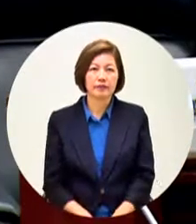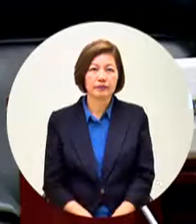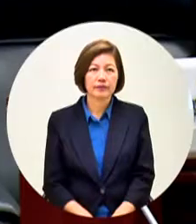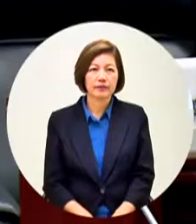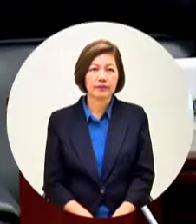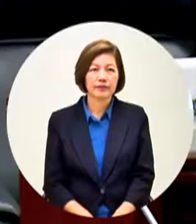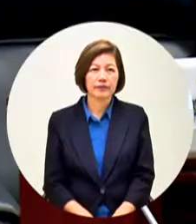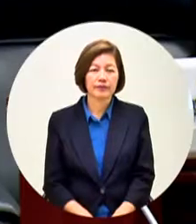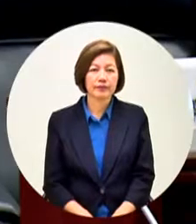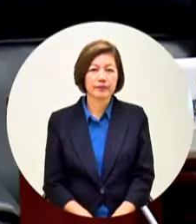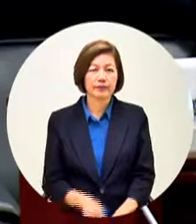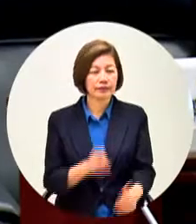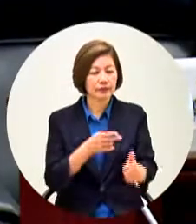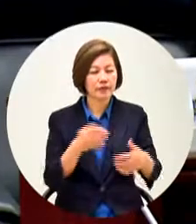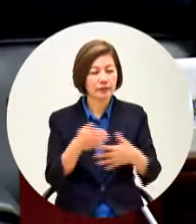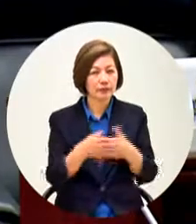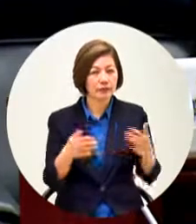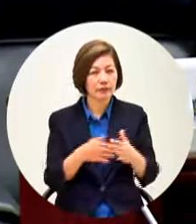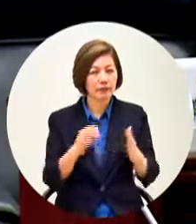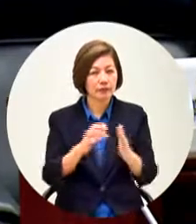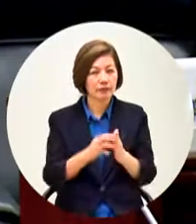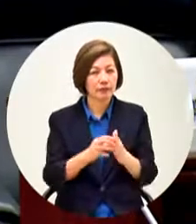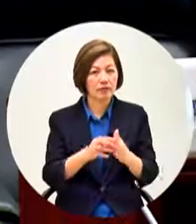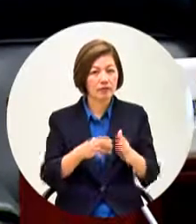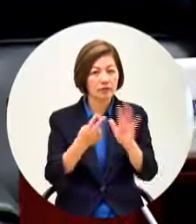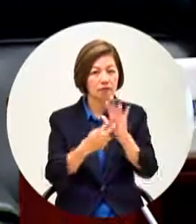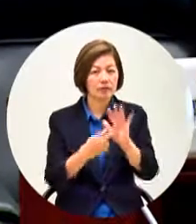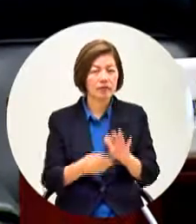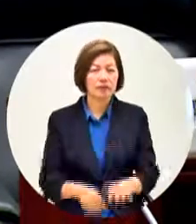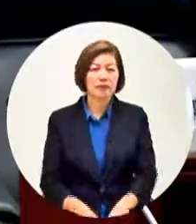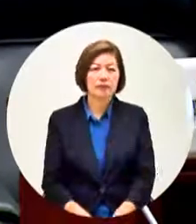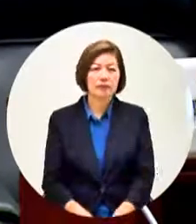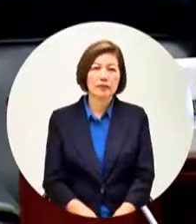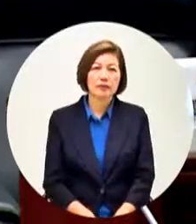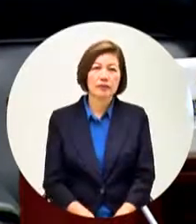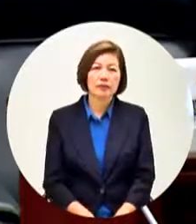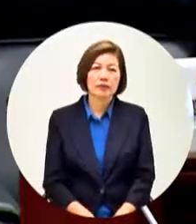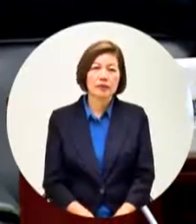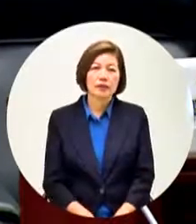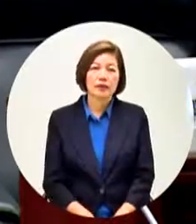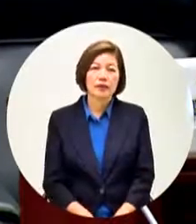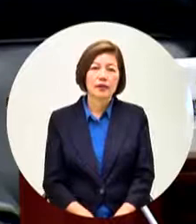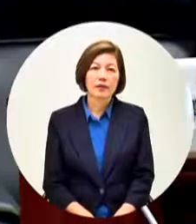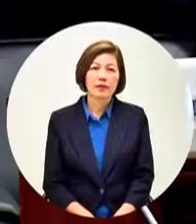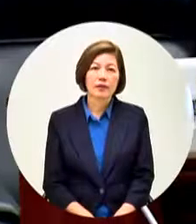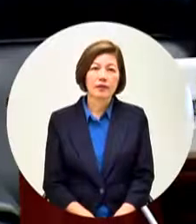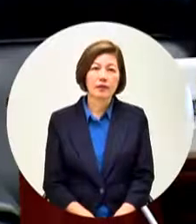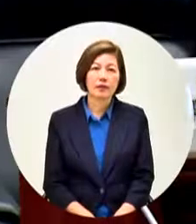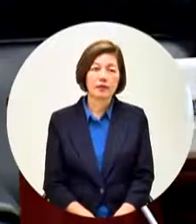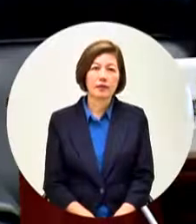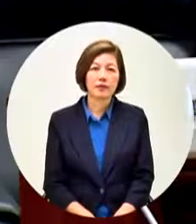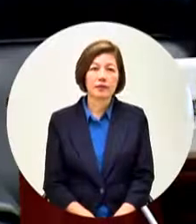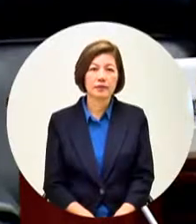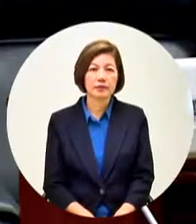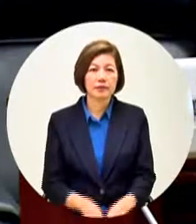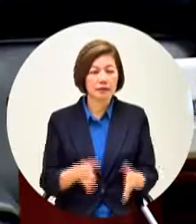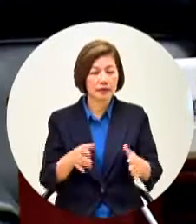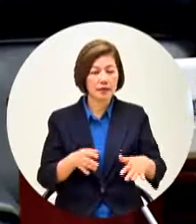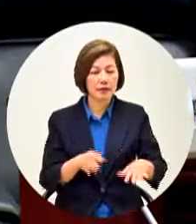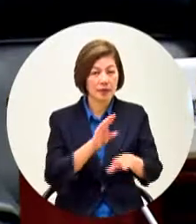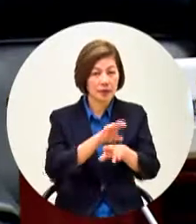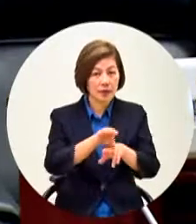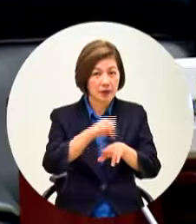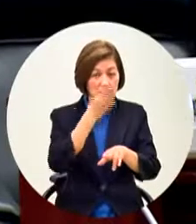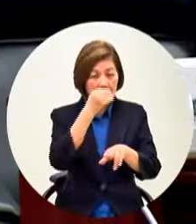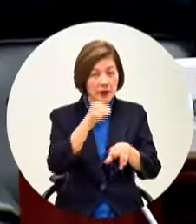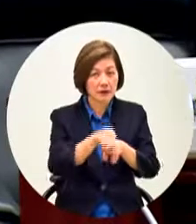起来说明一下，按即个进度。 交通局张大理局长答复。 谢谢局长，谢谢江议员哈。那针对高铁台